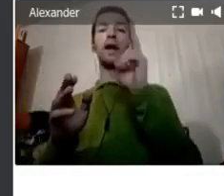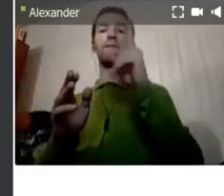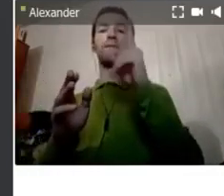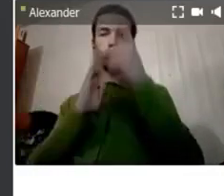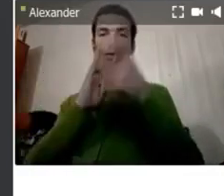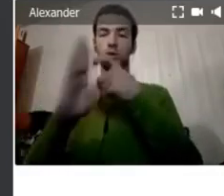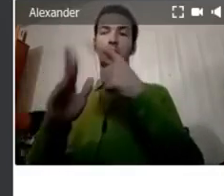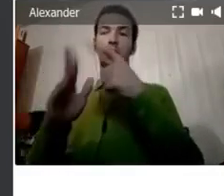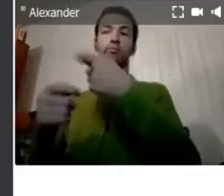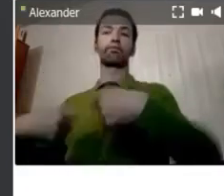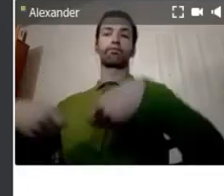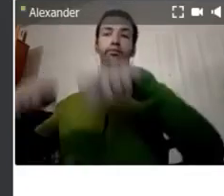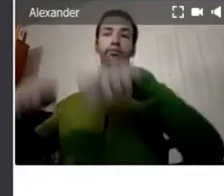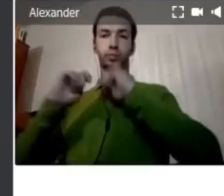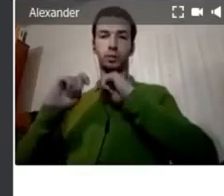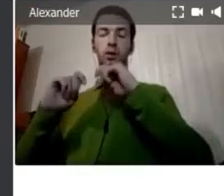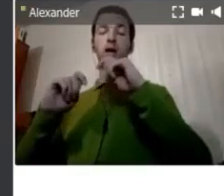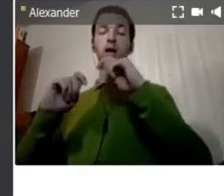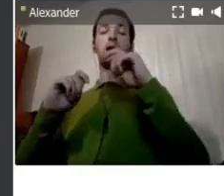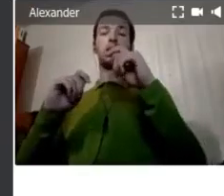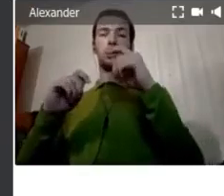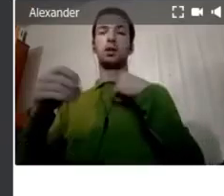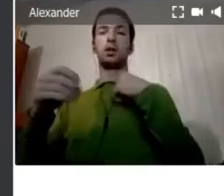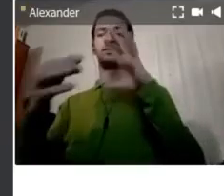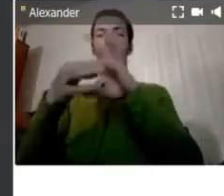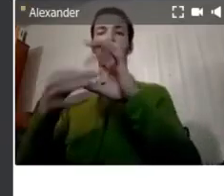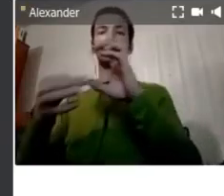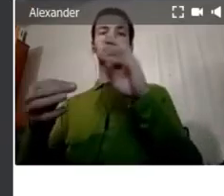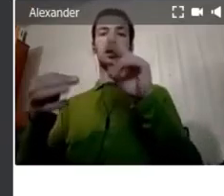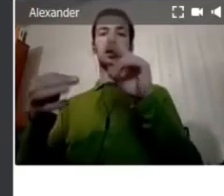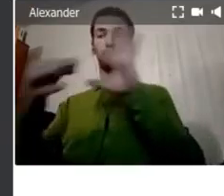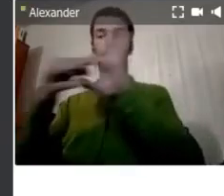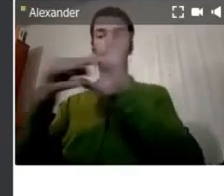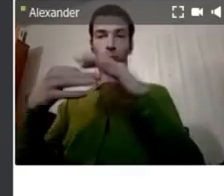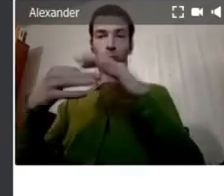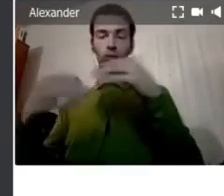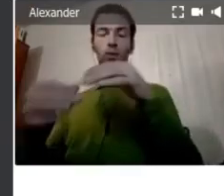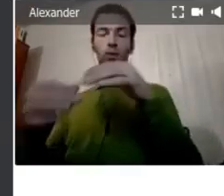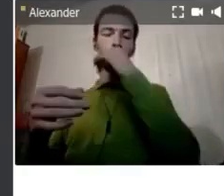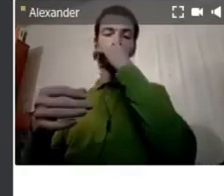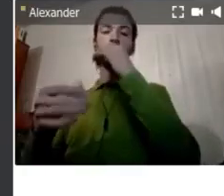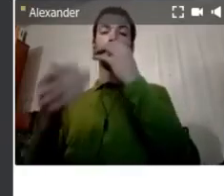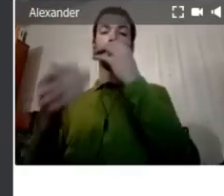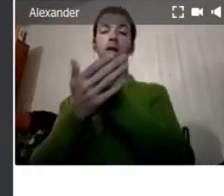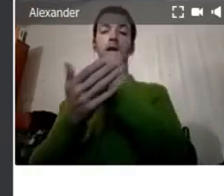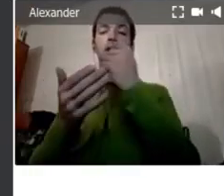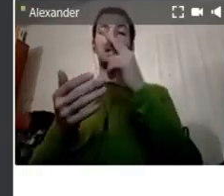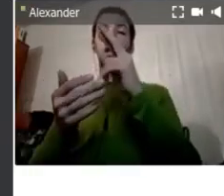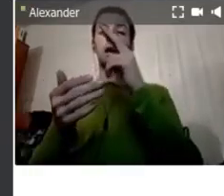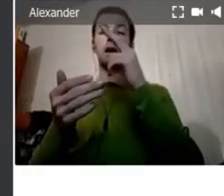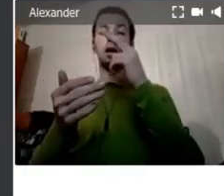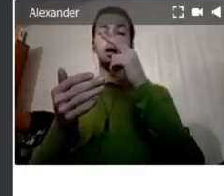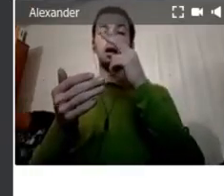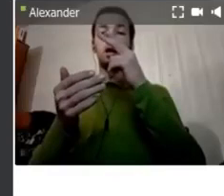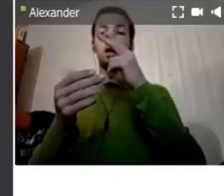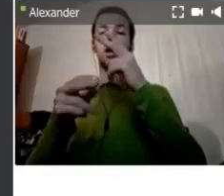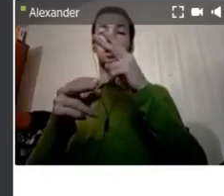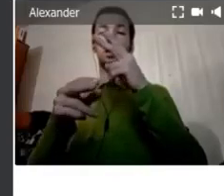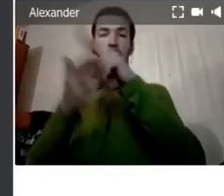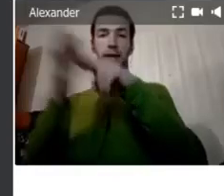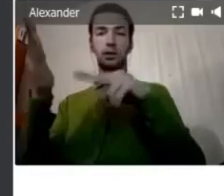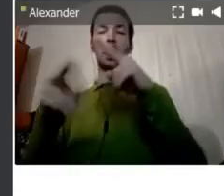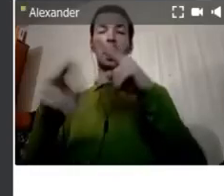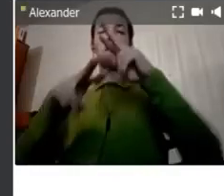документ, подтверждающий ваш адрес. То есть это может быть банковская выписка, либо другой документ, по поддержке можно все это